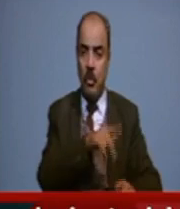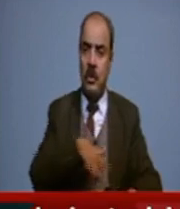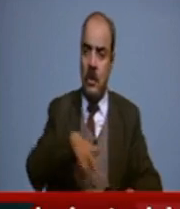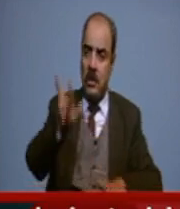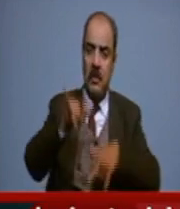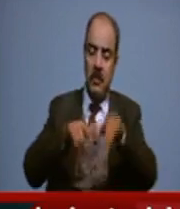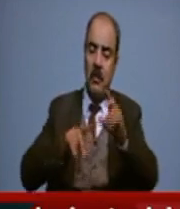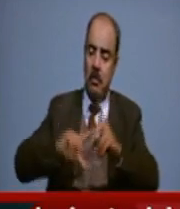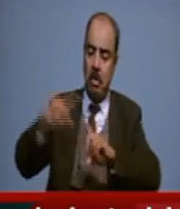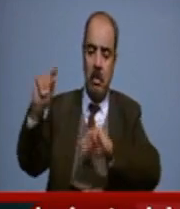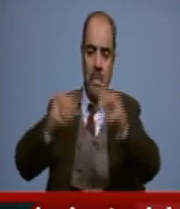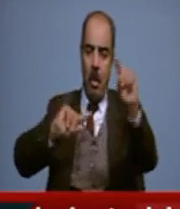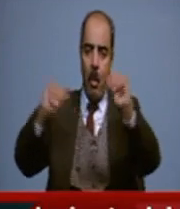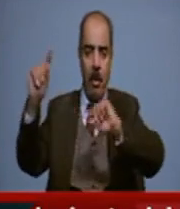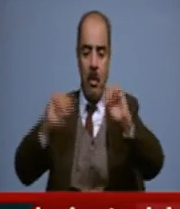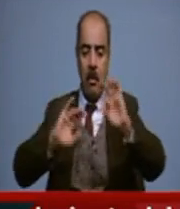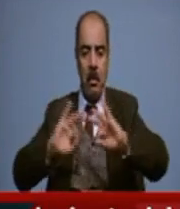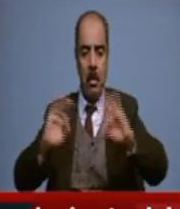هذه